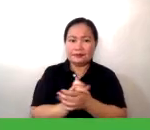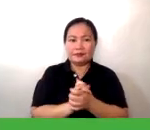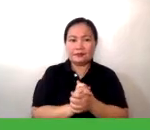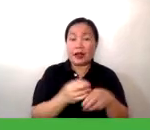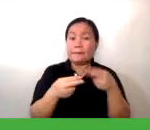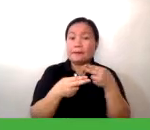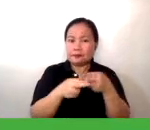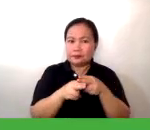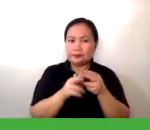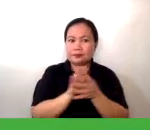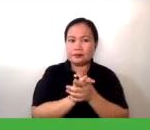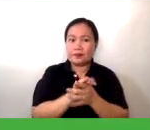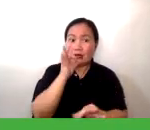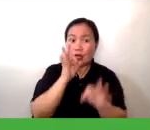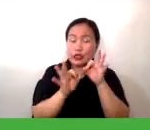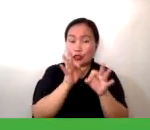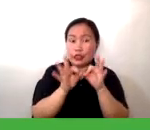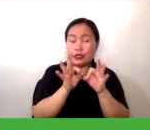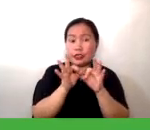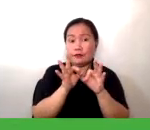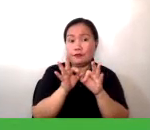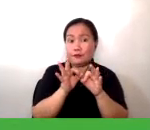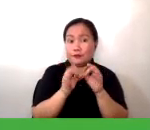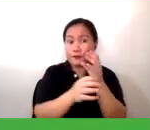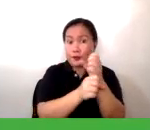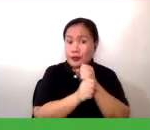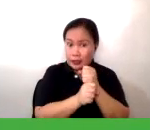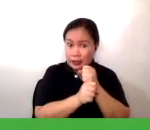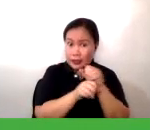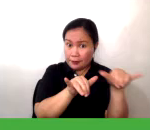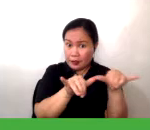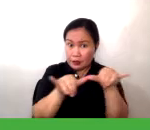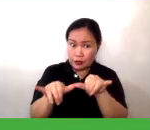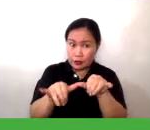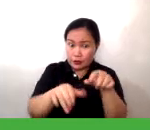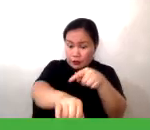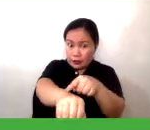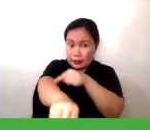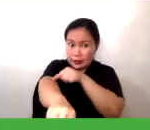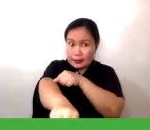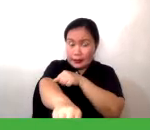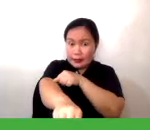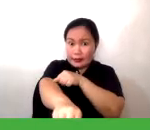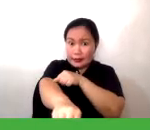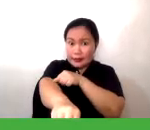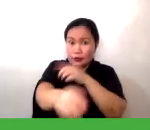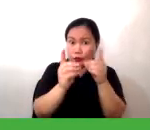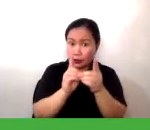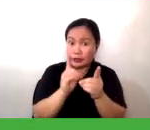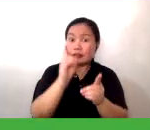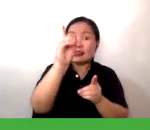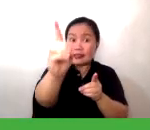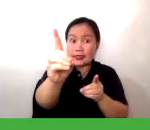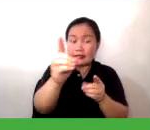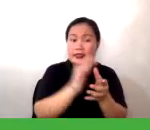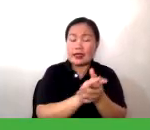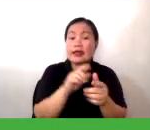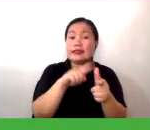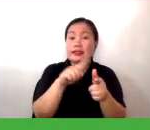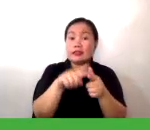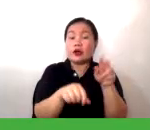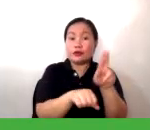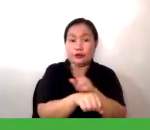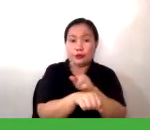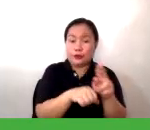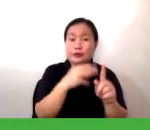Okay. So, kung ang kinukuha nyo po na sukat ay length, haba o distance. Then the basic